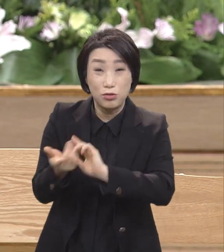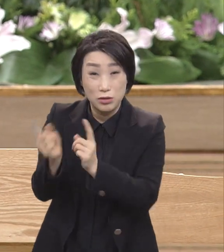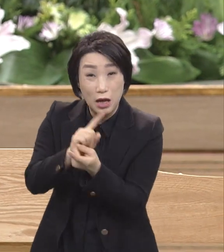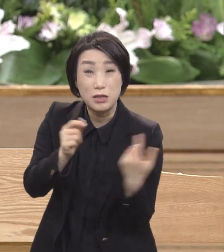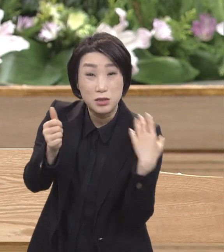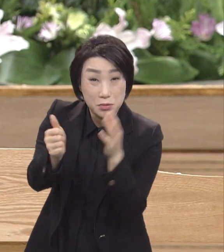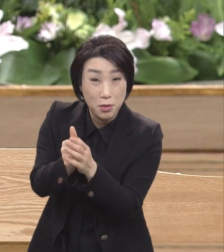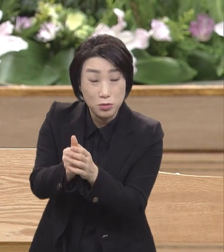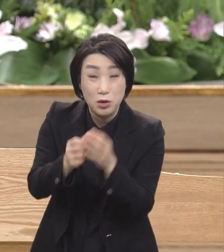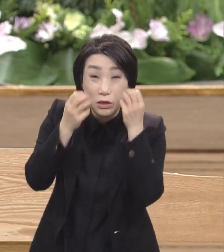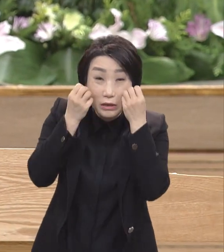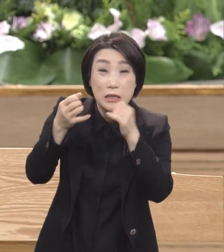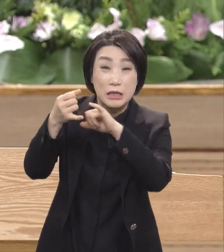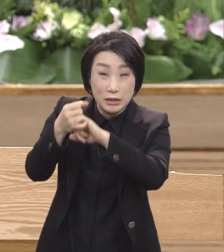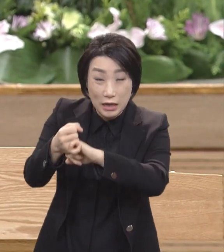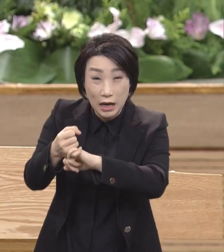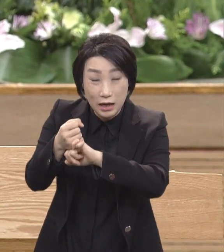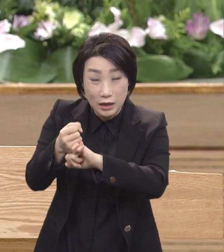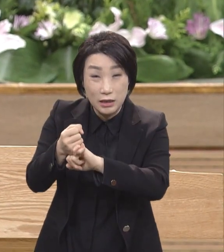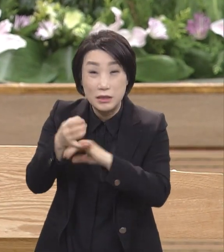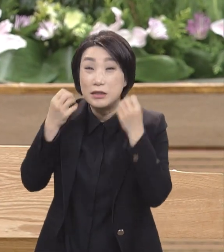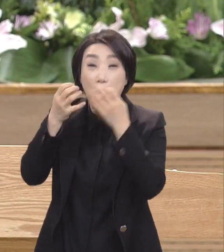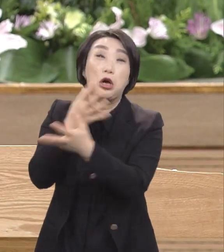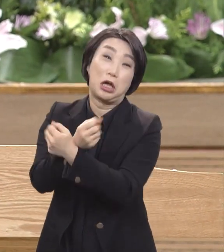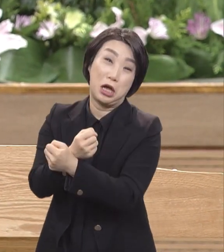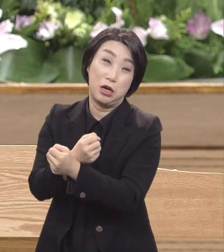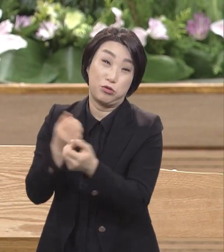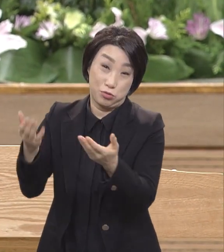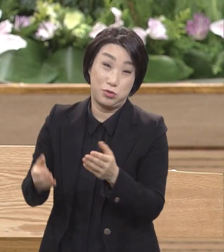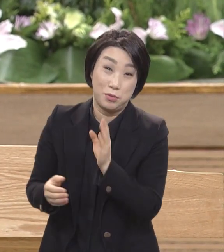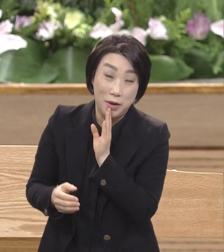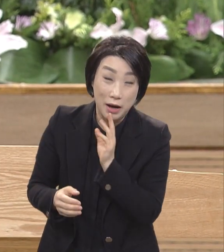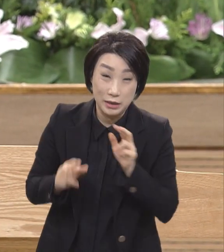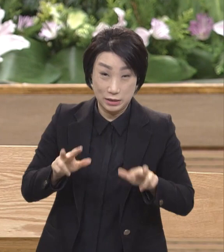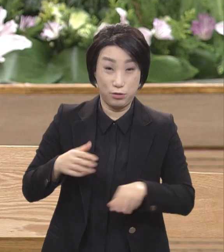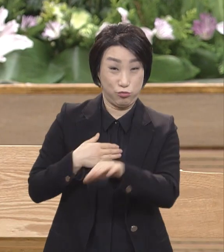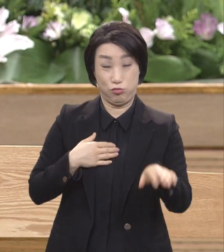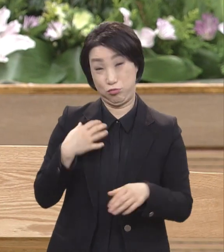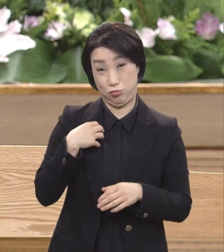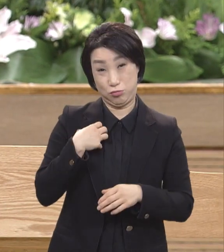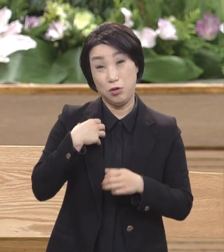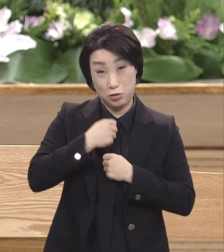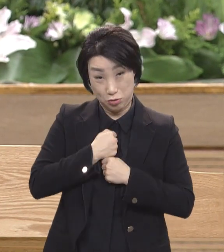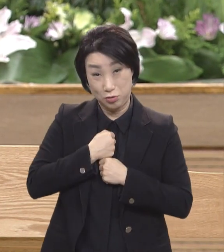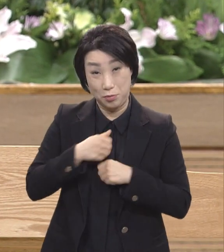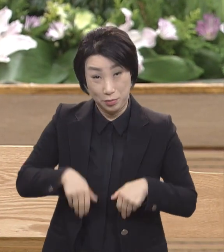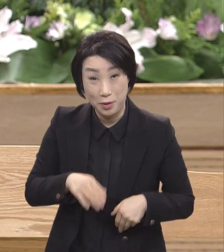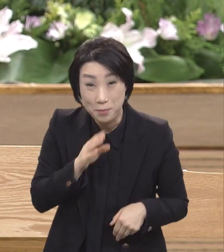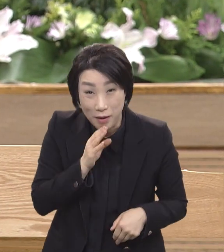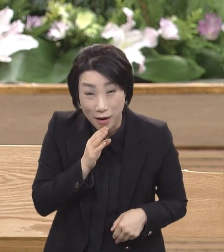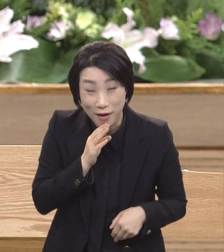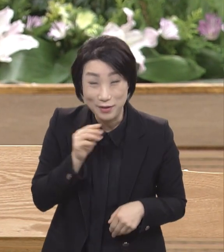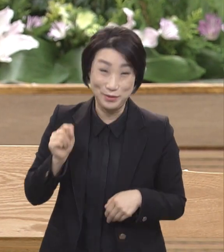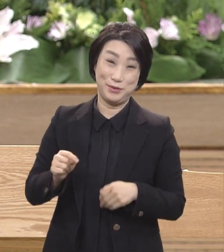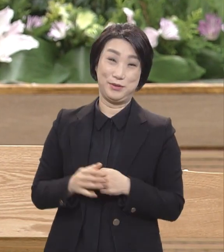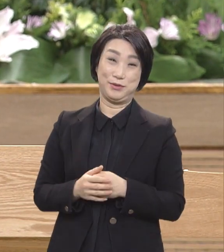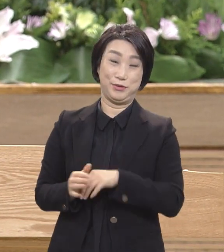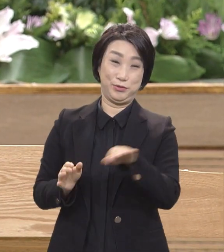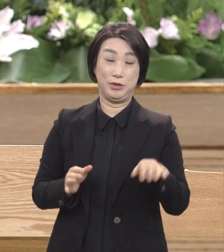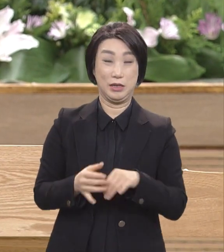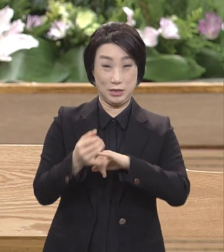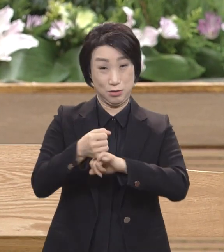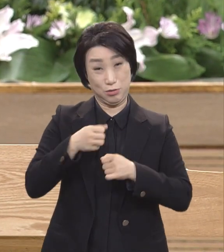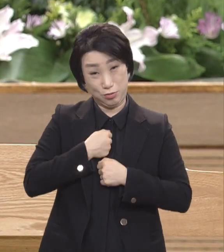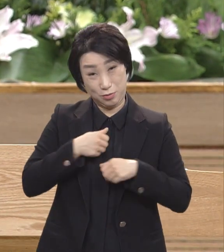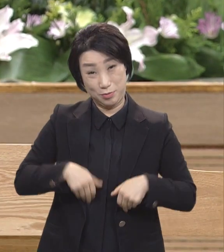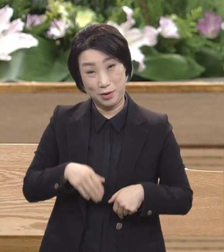짊어지고 신약이라는 신계약을 했다 이 말이오. 이제 우리는 지켜야 되지 않냐 이 말이오. 이제 우리는 지켜야